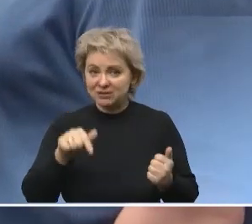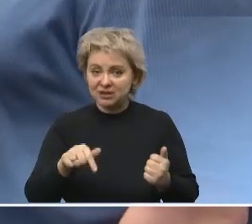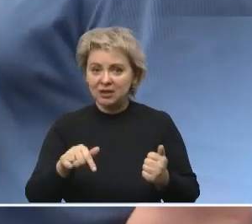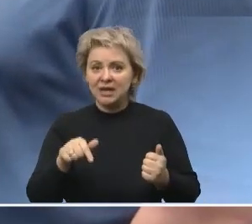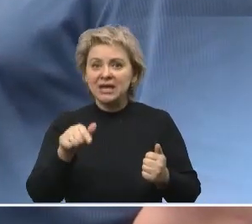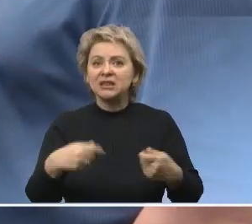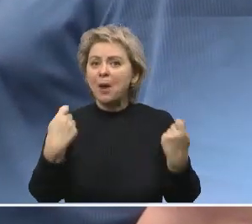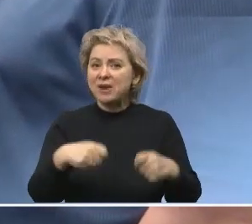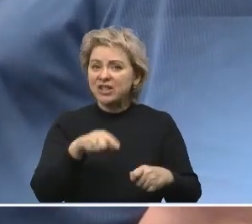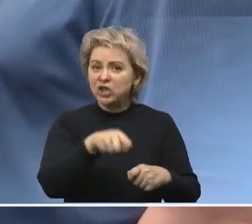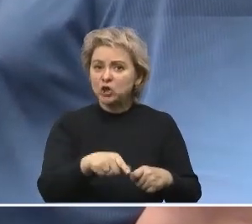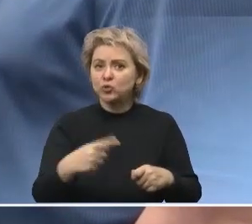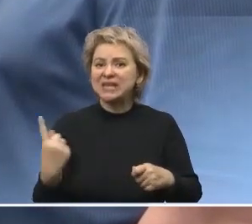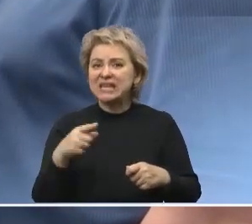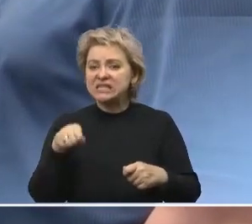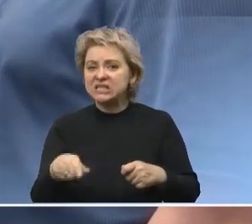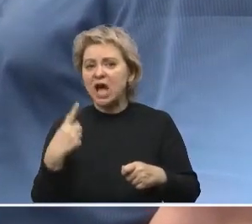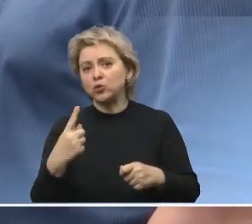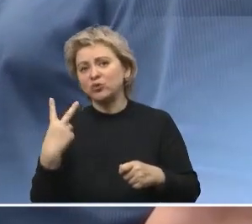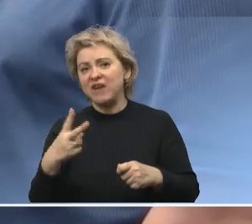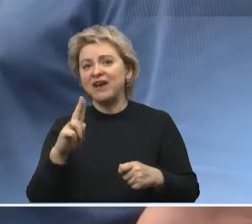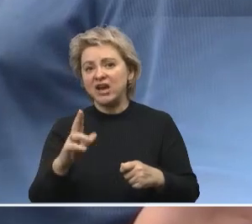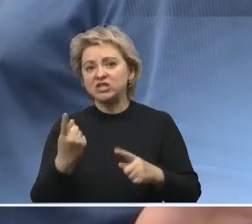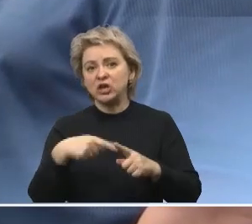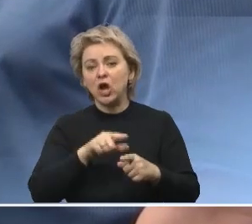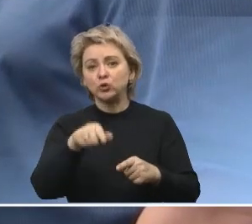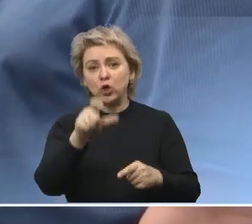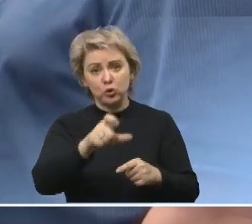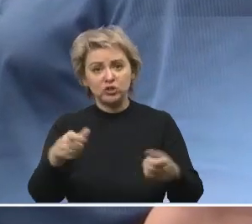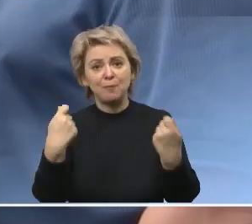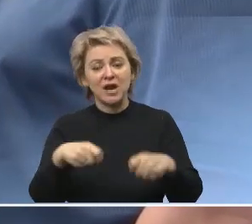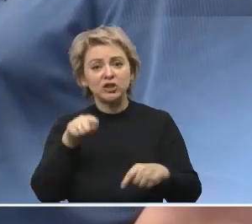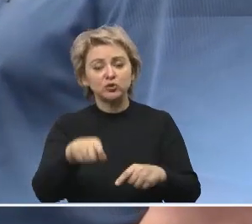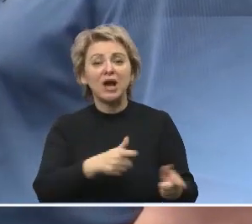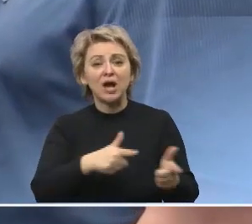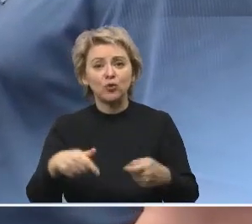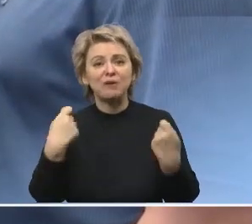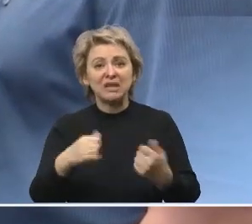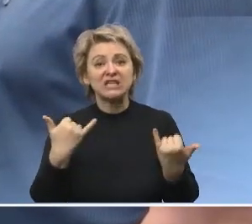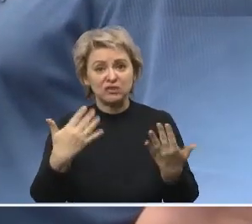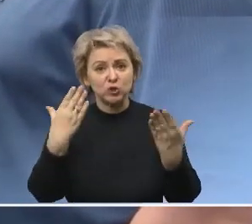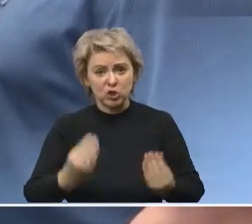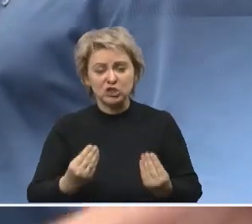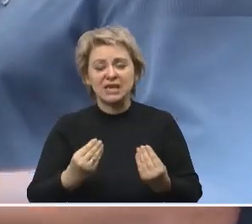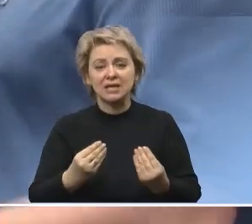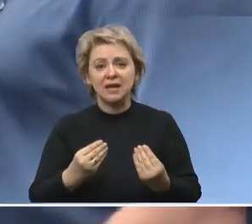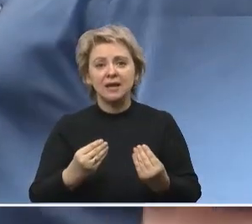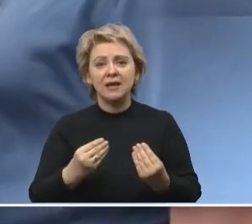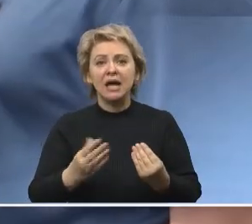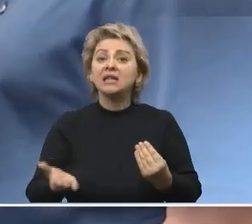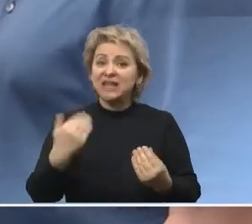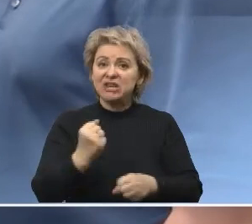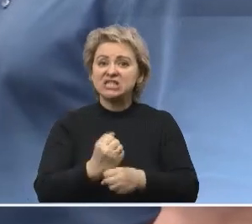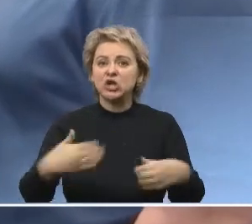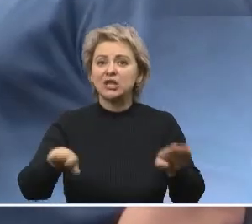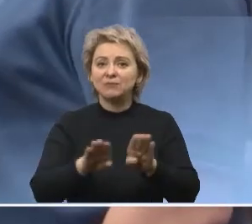Даже на продажу единичные, одну-две квартиры только, которые люди продают, готовы продать на сегодняшний день. Ну, давайте